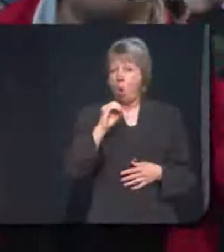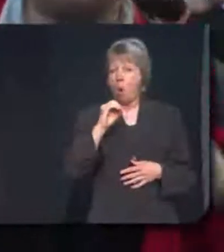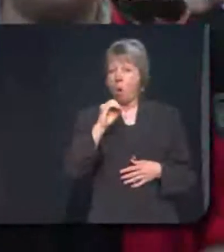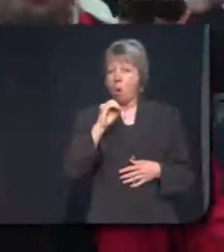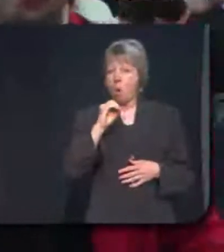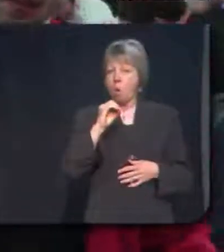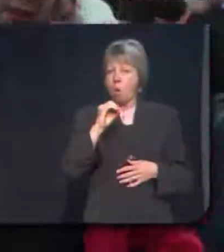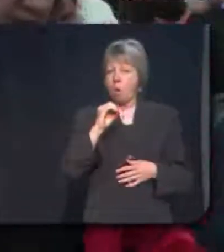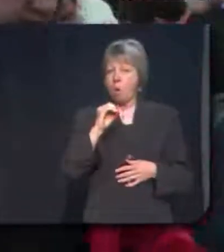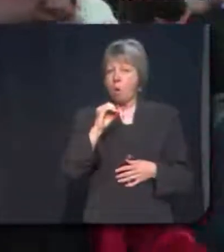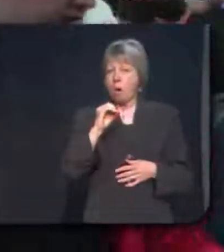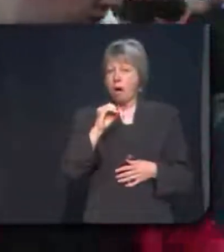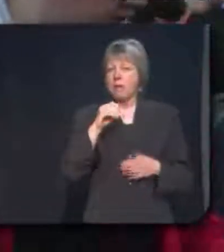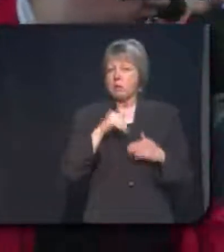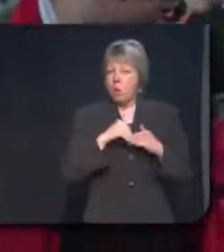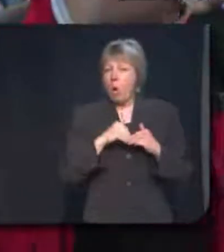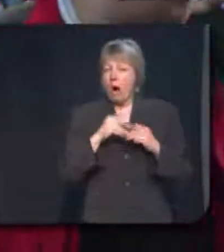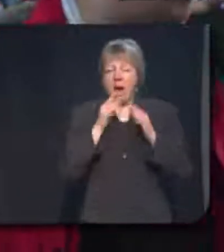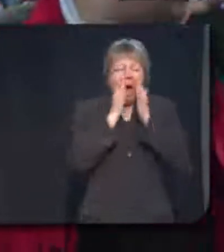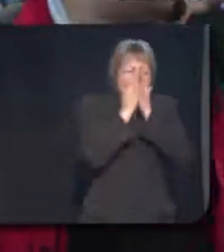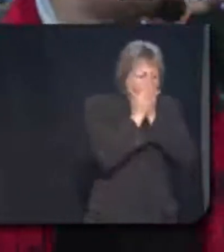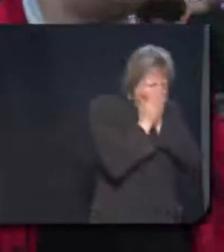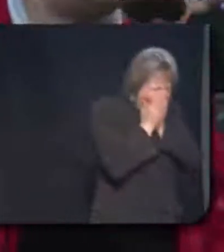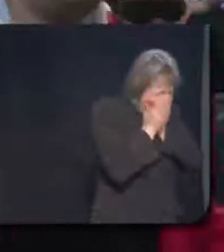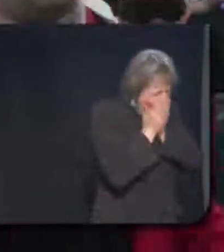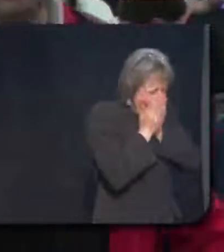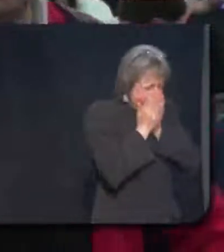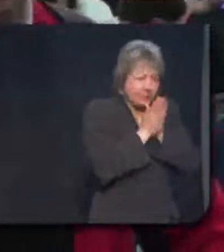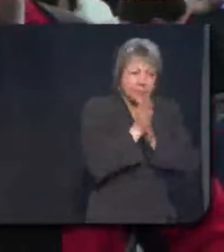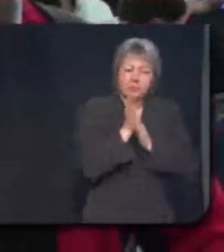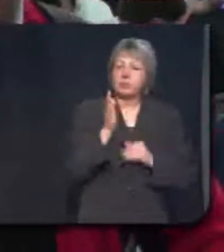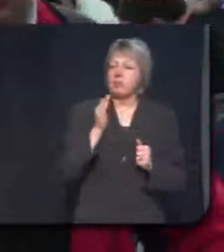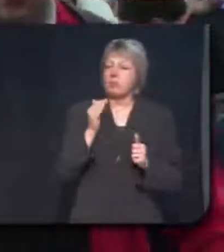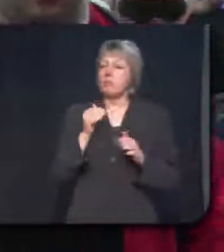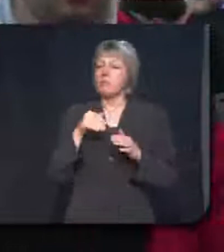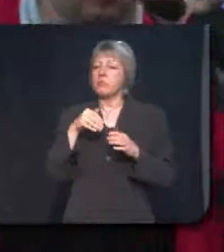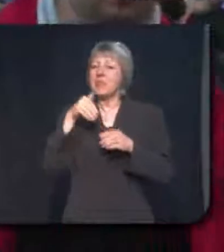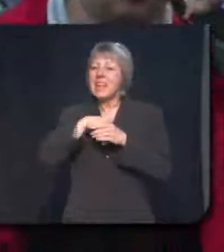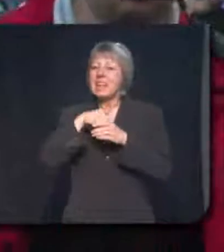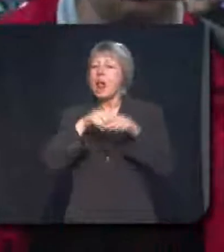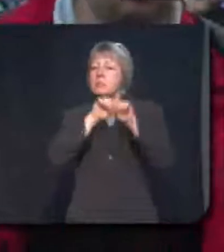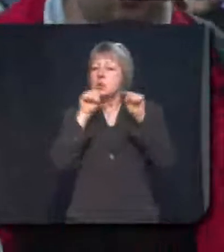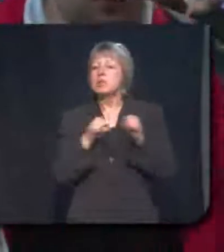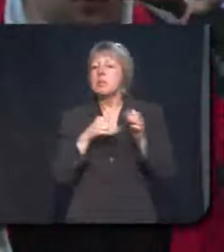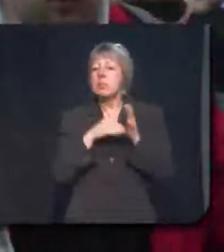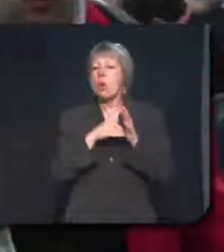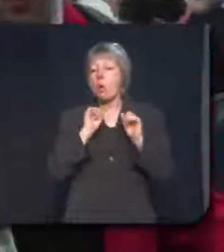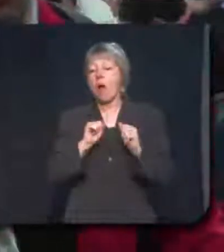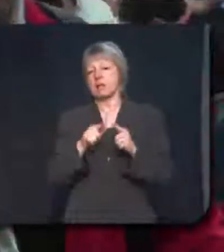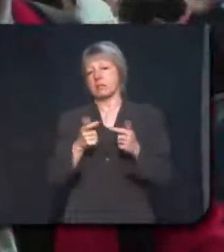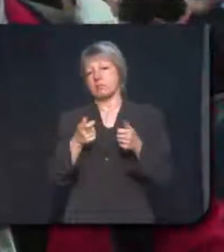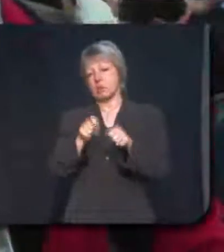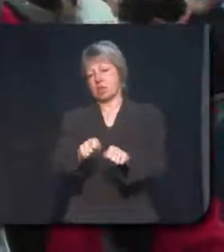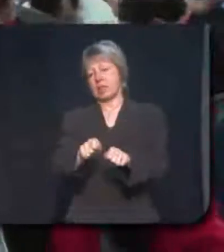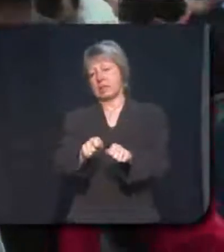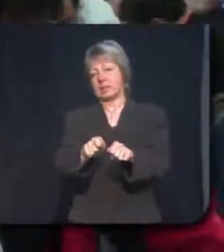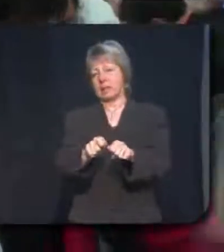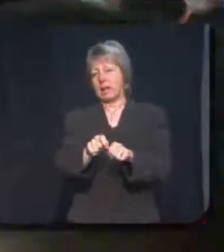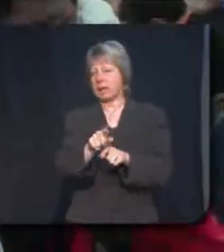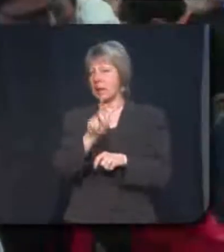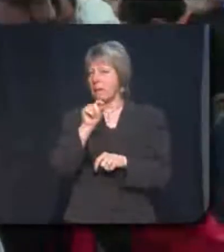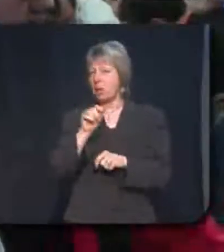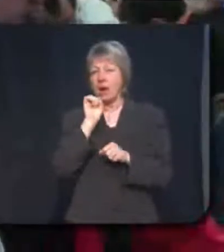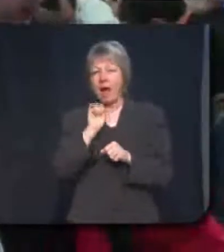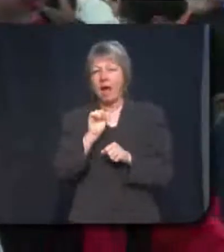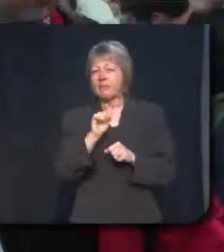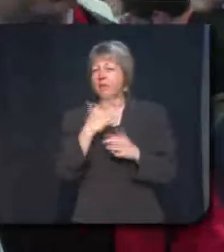noch beschlossen werden kann die auch innerhalb des Systems beschlossen werden kann kann man auch genau das Abbilden was jeder Einzelne von euch